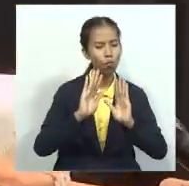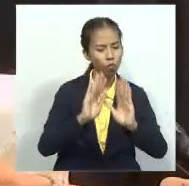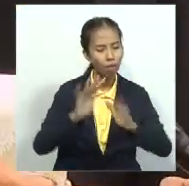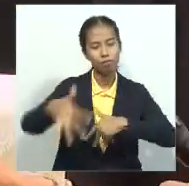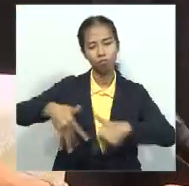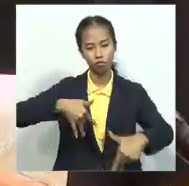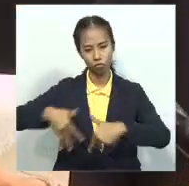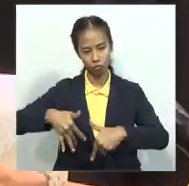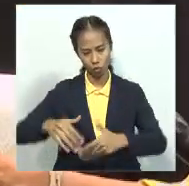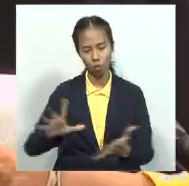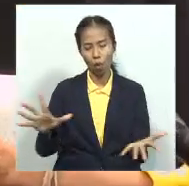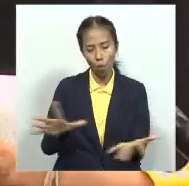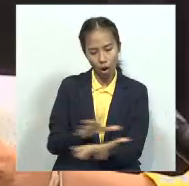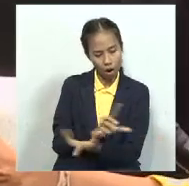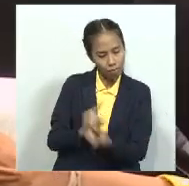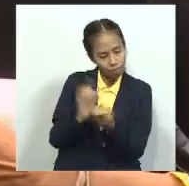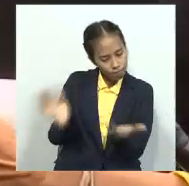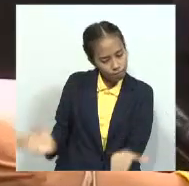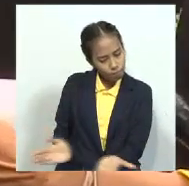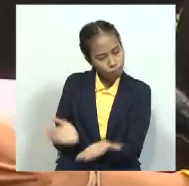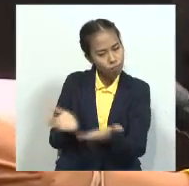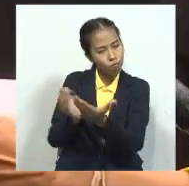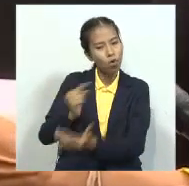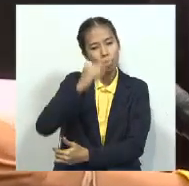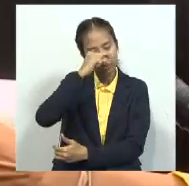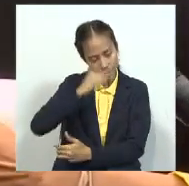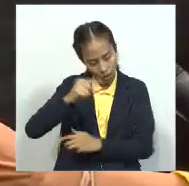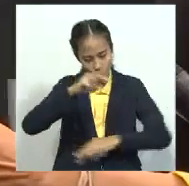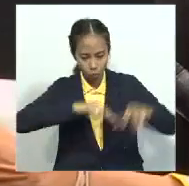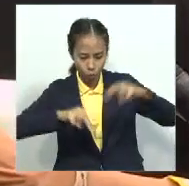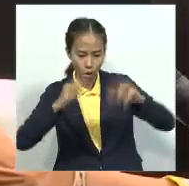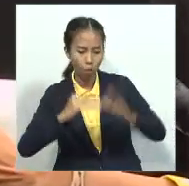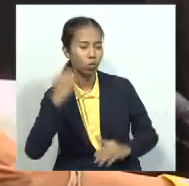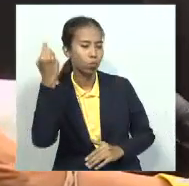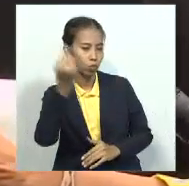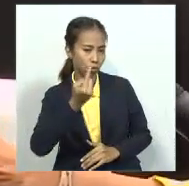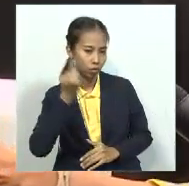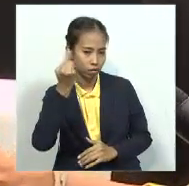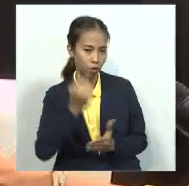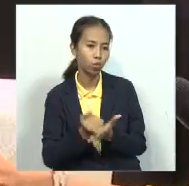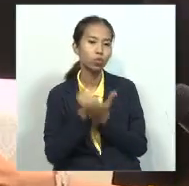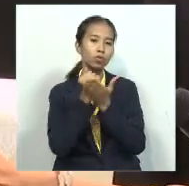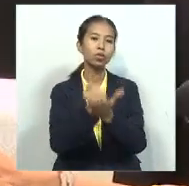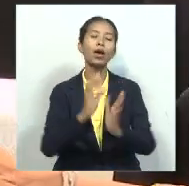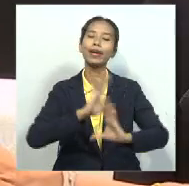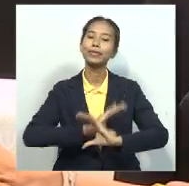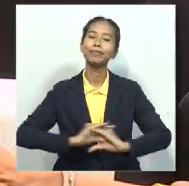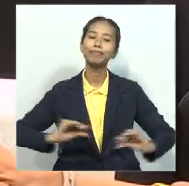ครับช่วยการสืบสานวัฒนธรรมประเพณีที่ดีของไทยช่วยการดูแลนักท่องเที่ยวรักษาความสงบของบ้านเมื